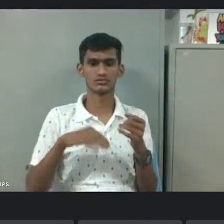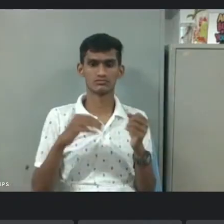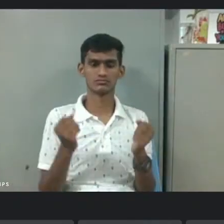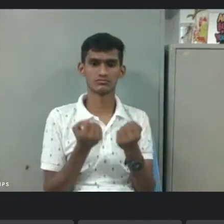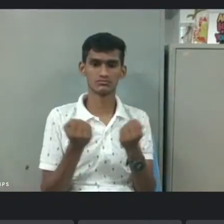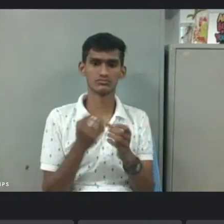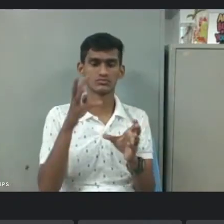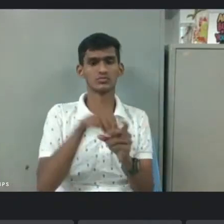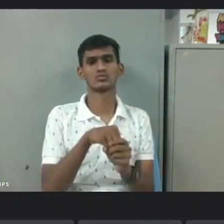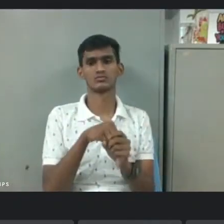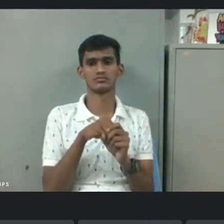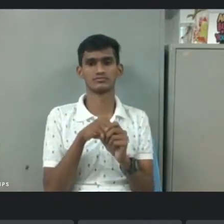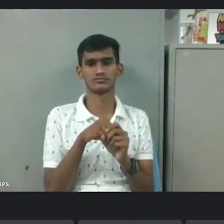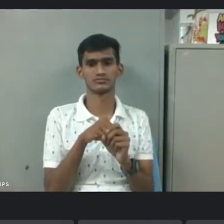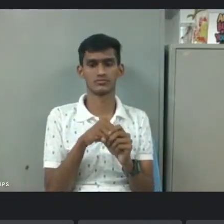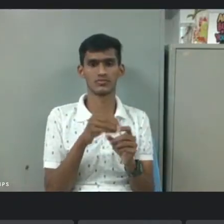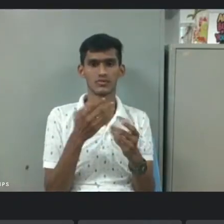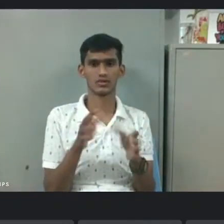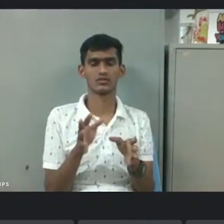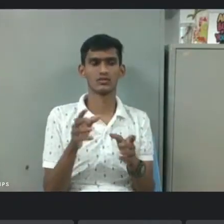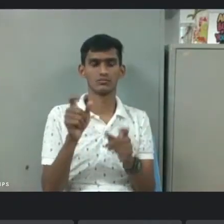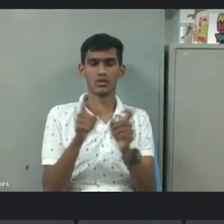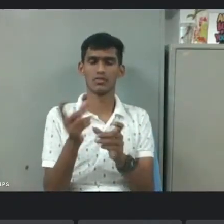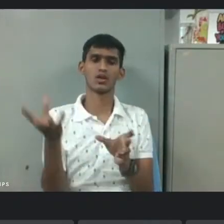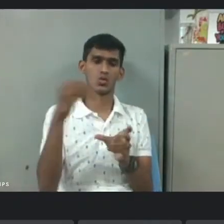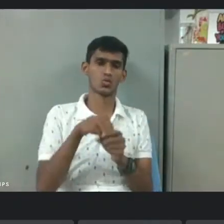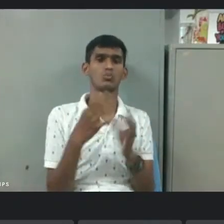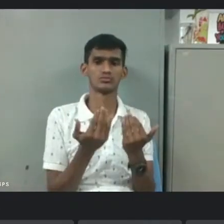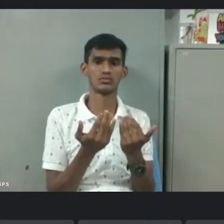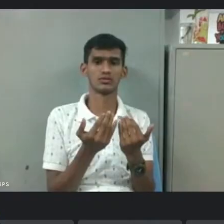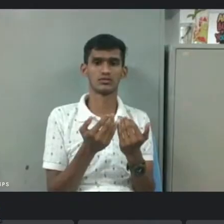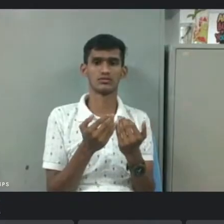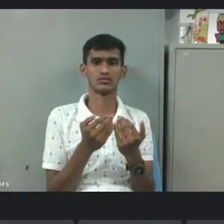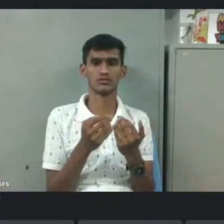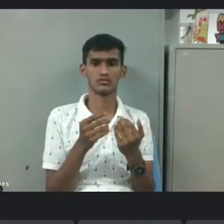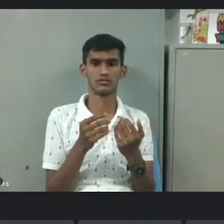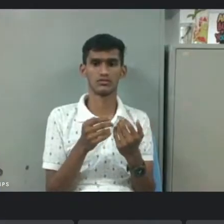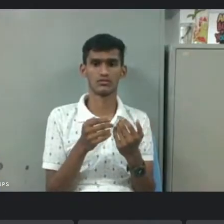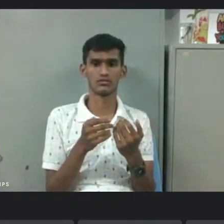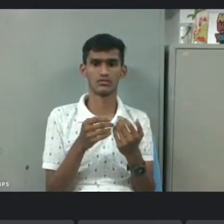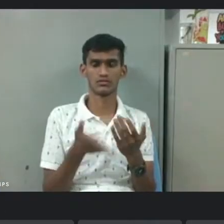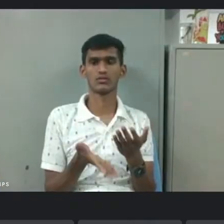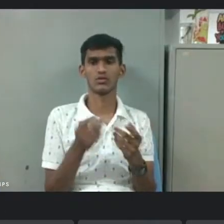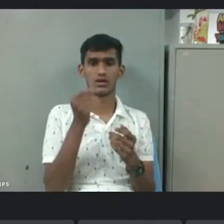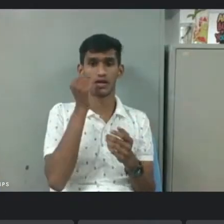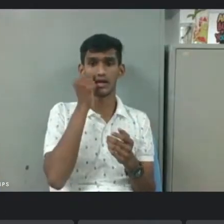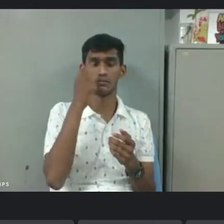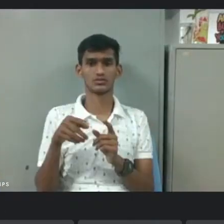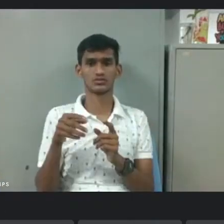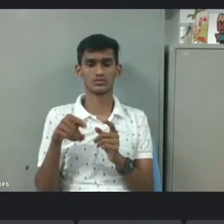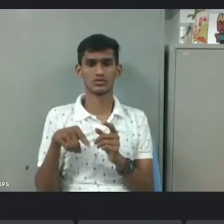പ്രവർത്തിക്കേണ്ടത്. എന്നിട്ടാണ് ഇതിലേക്ക് ആൾക്കാരെ കൊണ്ടുവരാൻ സാധിക്കുകയുള്ളൂ. എൻ്റെ അറിവിൽ കുറേയധികം രക്ഷിതാക്കളുടെ